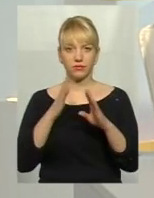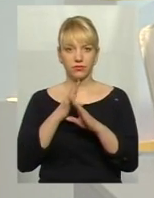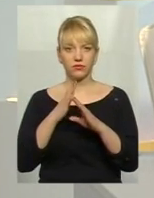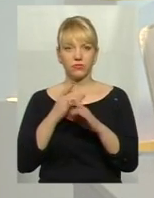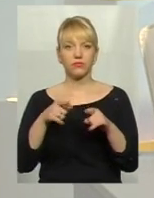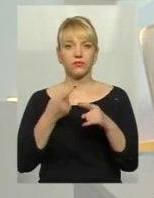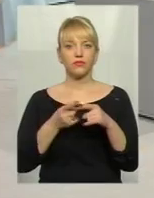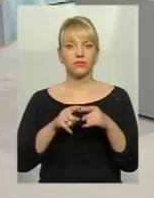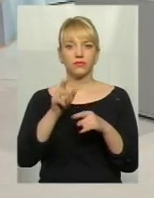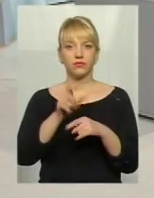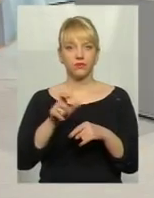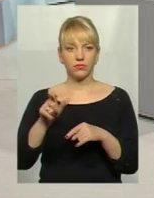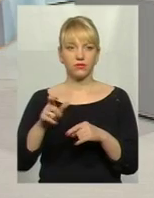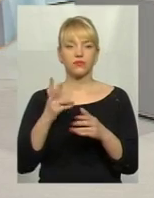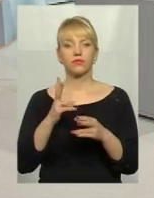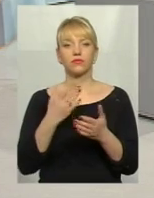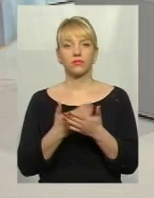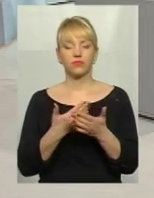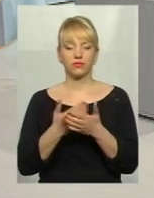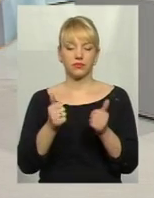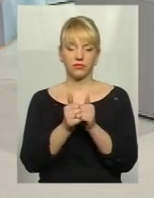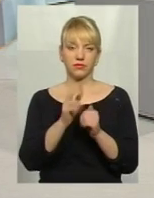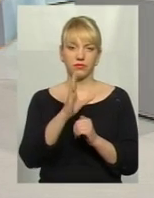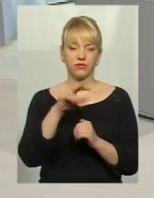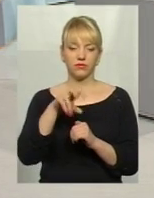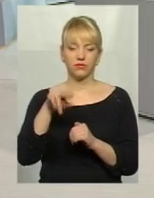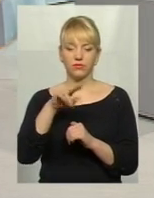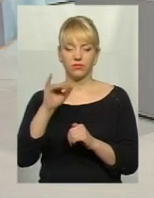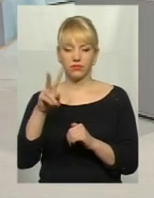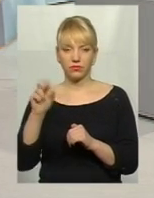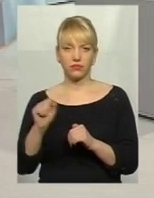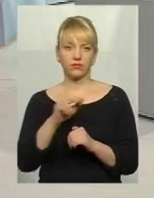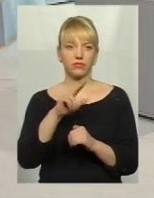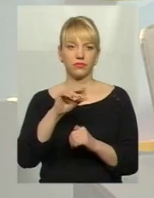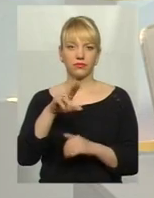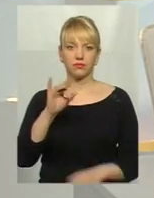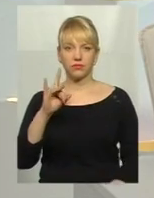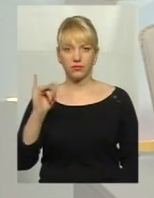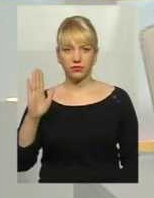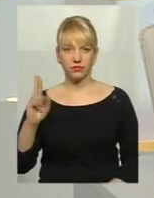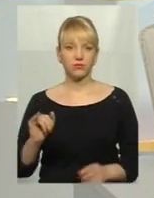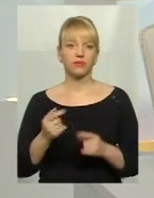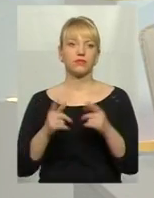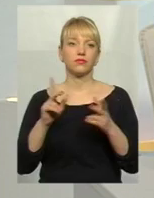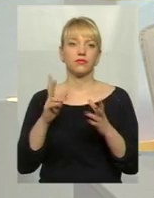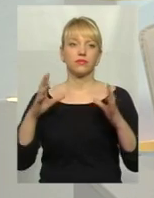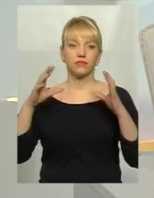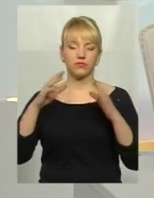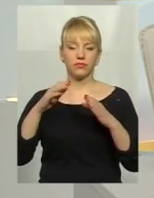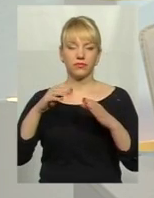хто тут, до прикладу, біля Волочиська, біля Чемеровець, або в межах вже створеної об'єднаної